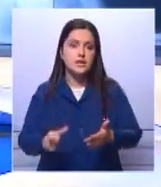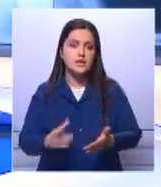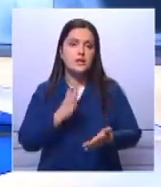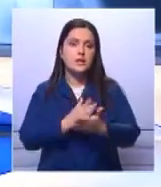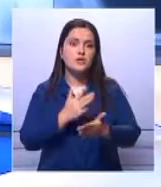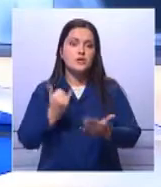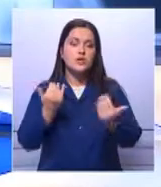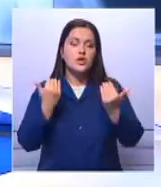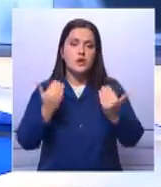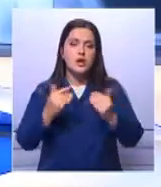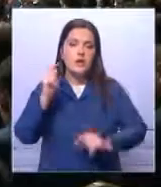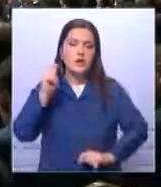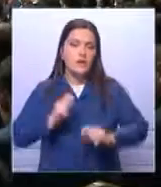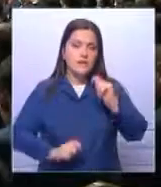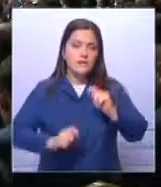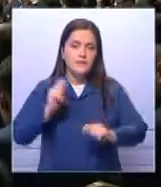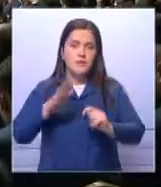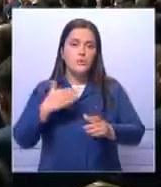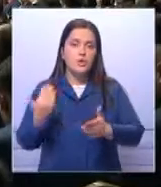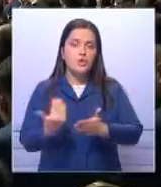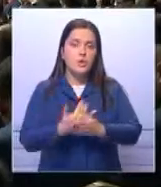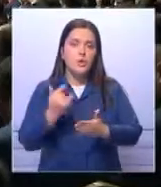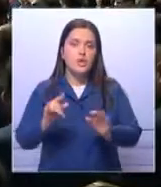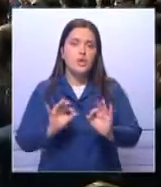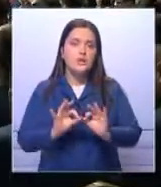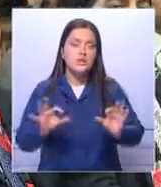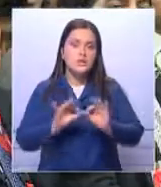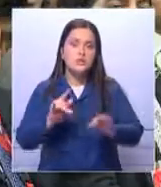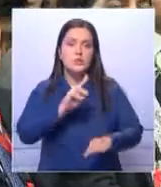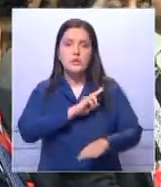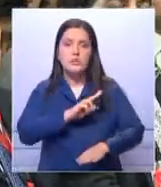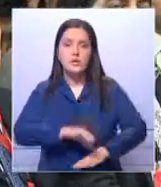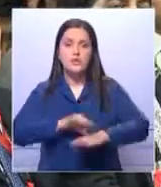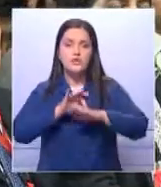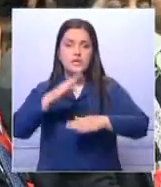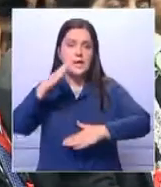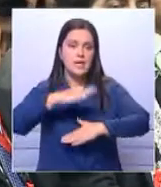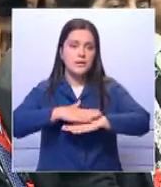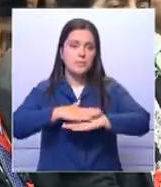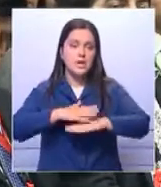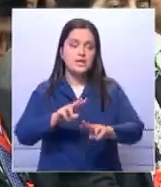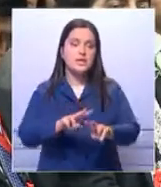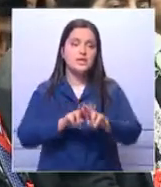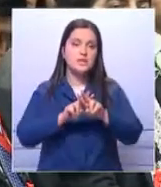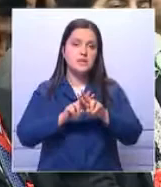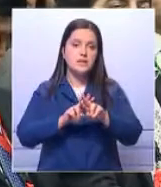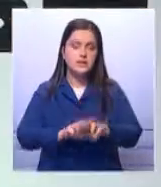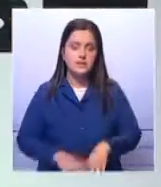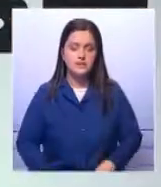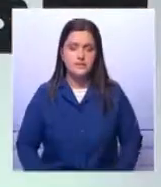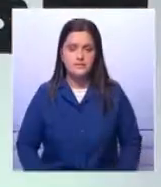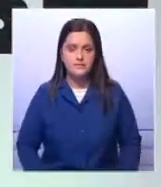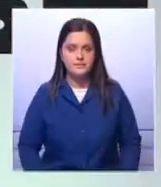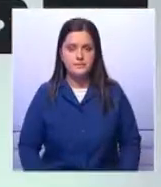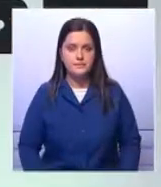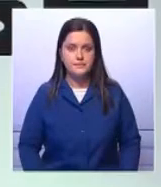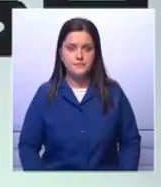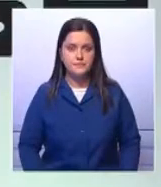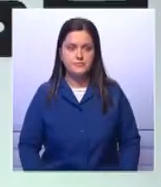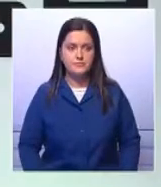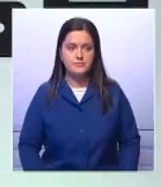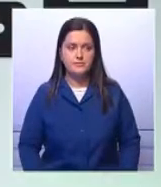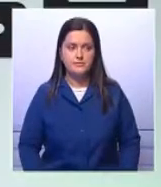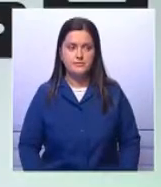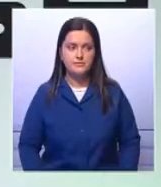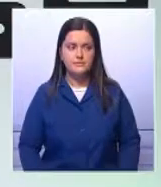во время беседы с журналистами в рамках стартап-фестиваля. Он уточнил, что работа ведется с акиматом столицы.